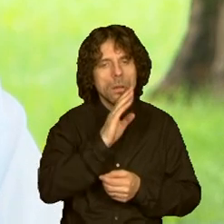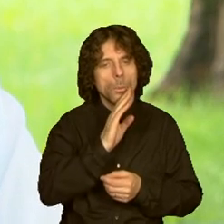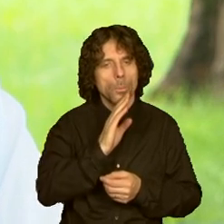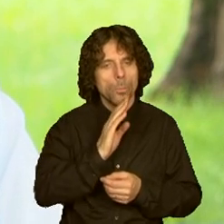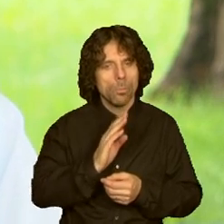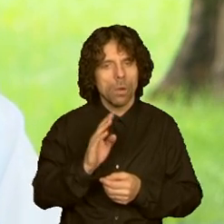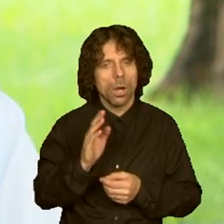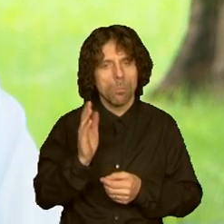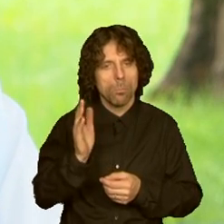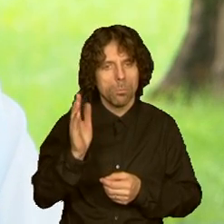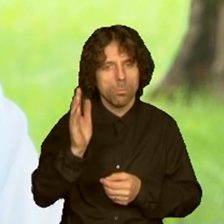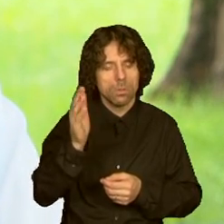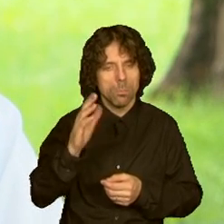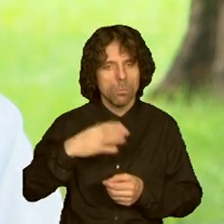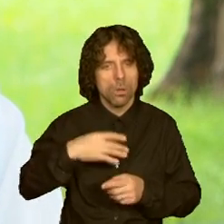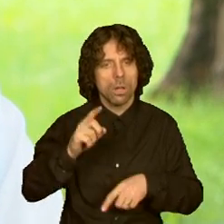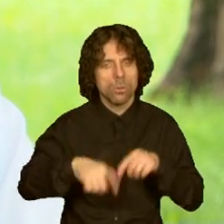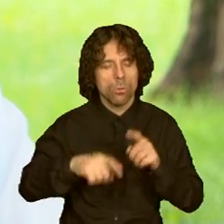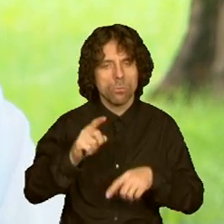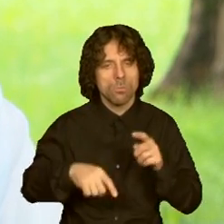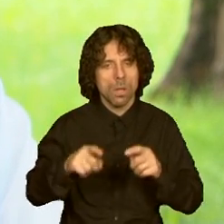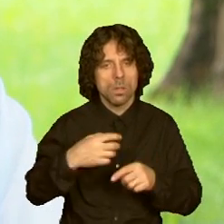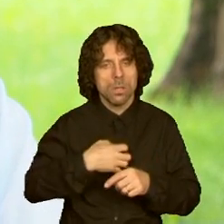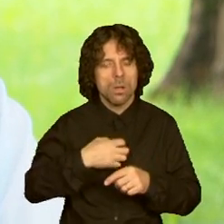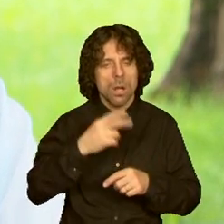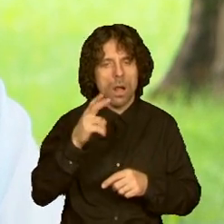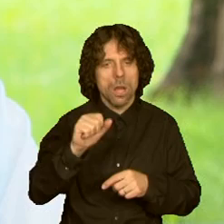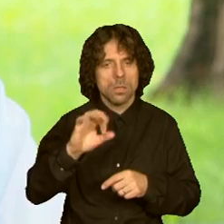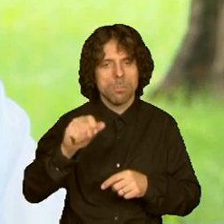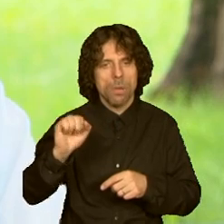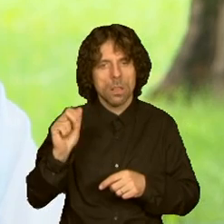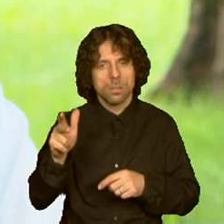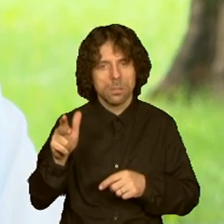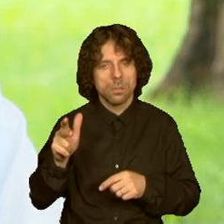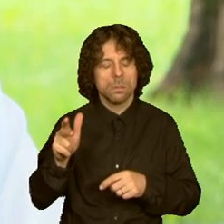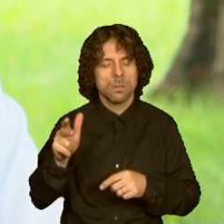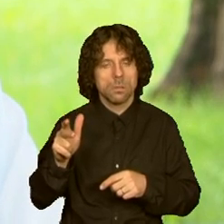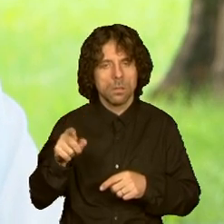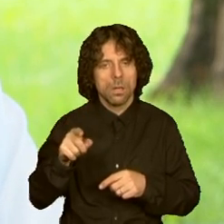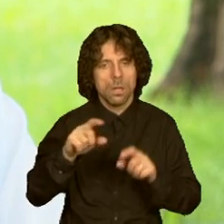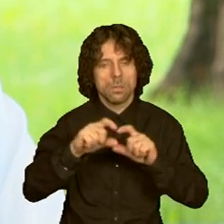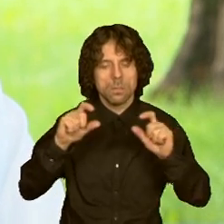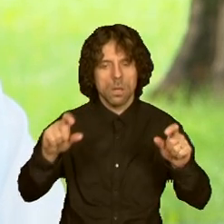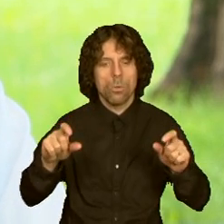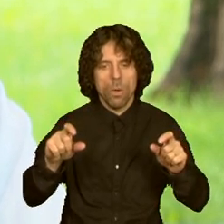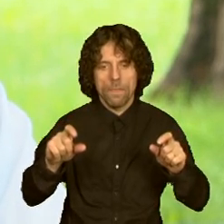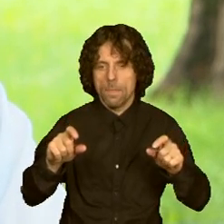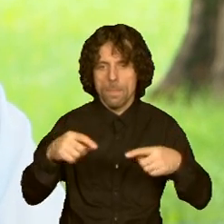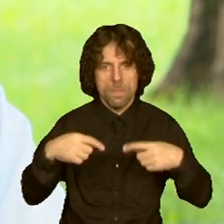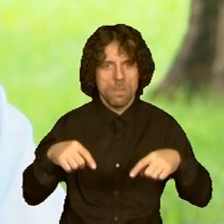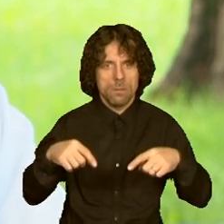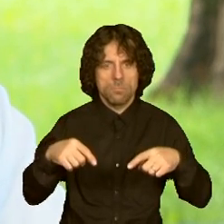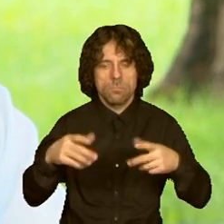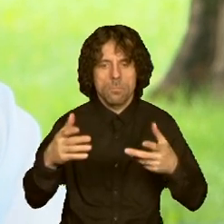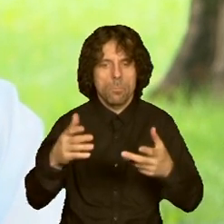że chyba coś, co później stało się normą, u dyrektora Kasperlika na zakładzie